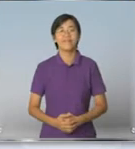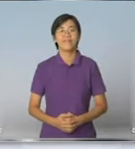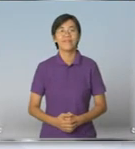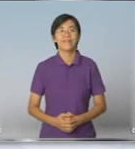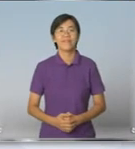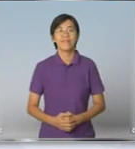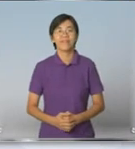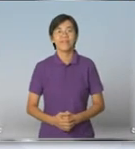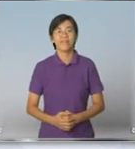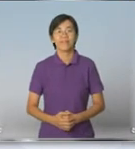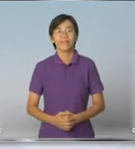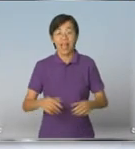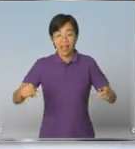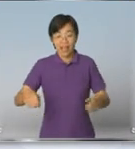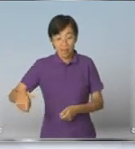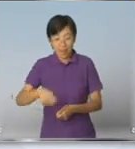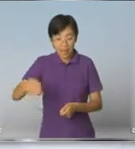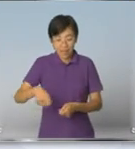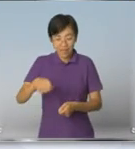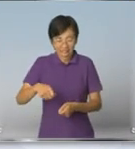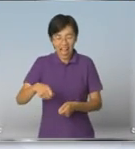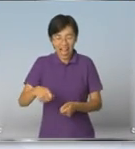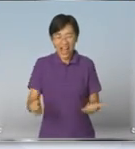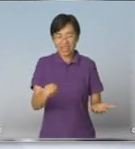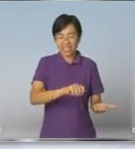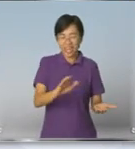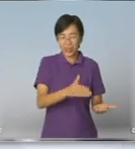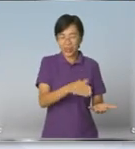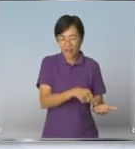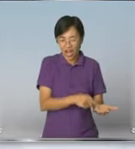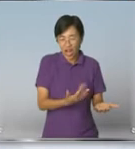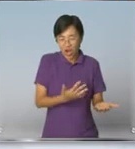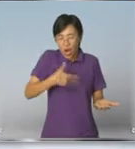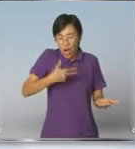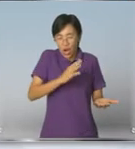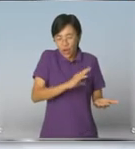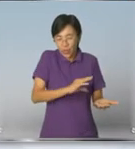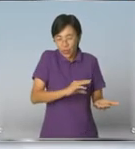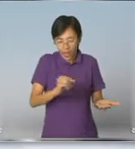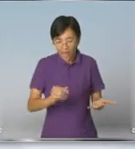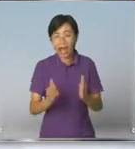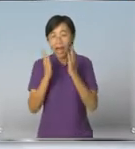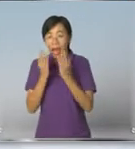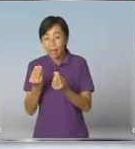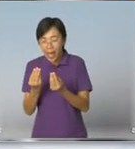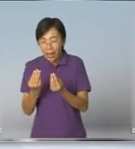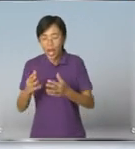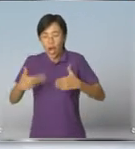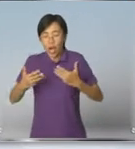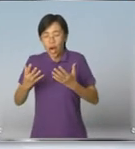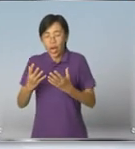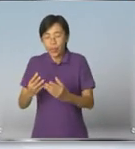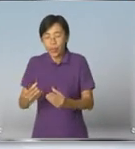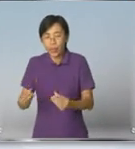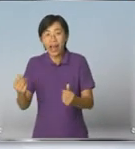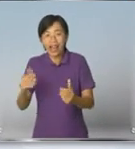ครับอันนี้ไส้นะครับที่ผัดเอาไว้ก็พักเย็นแล้วแล้วก็อันนี้ของตัวแป้งก็เย็นแล้วอันนี้เราเริ่มทำ ไ